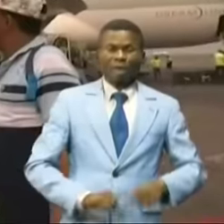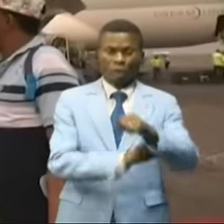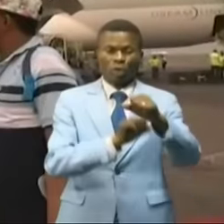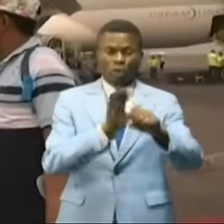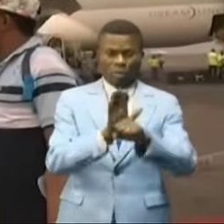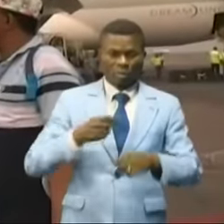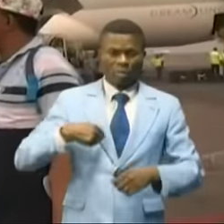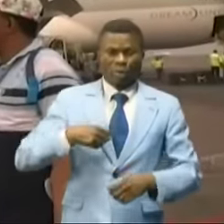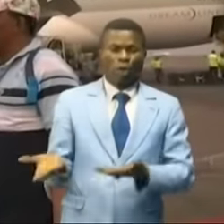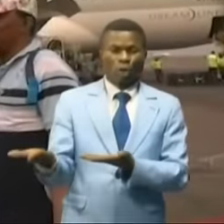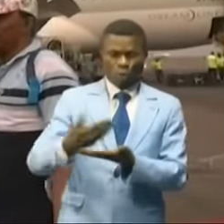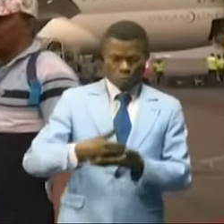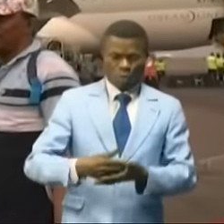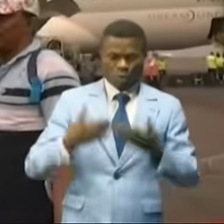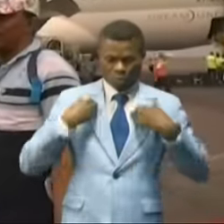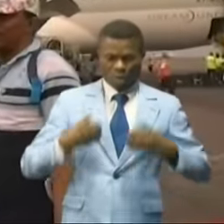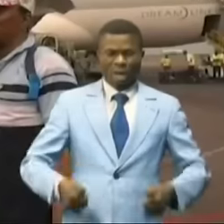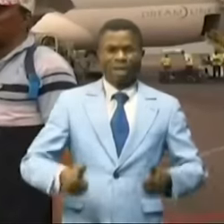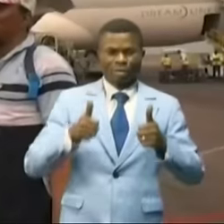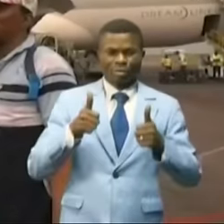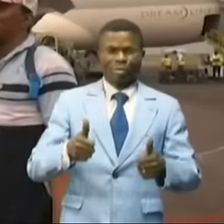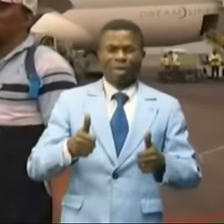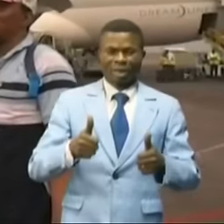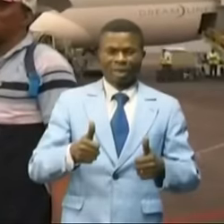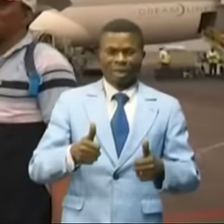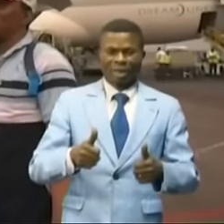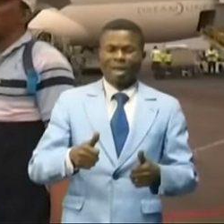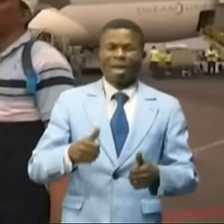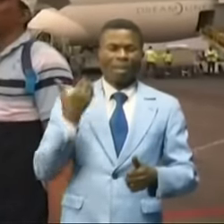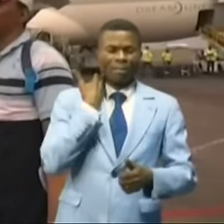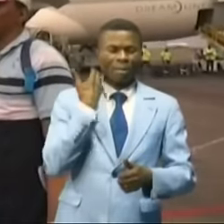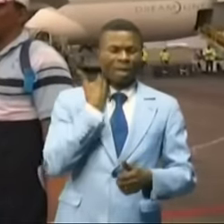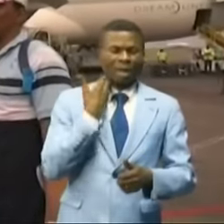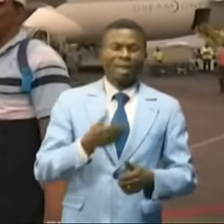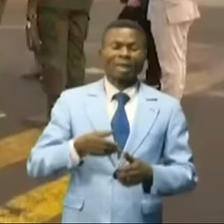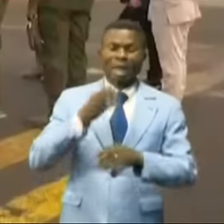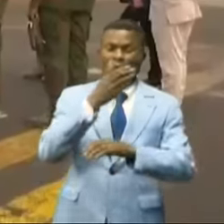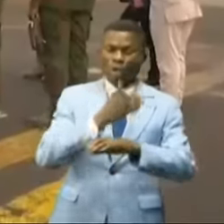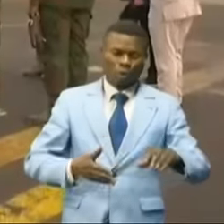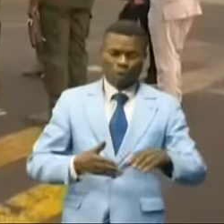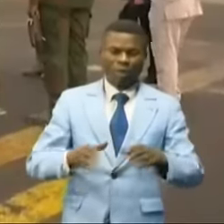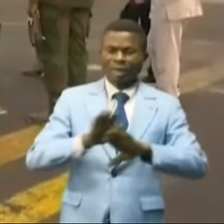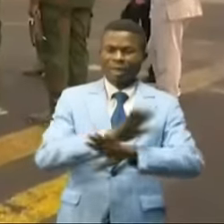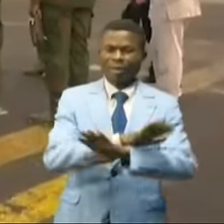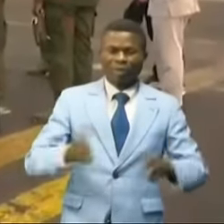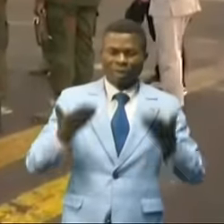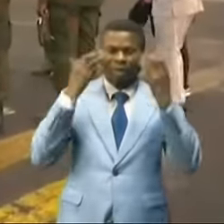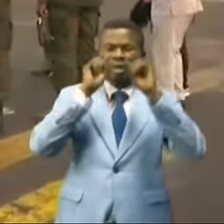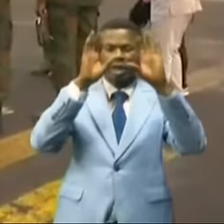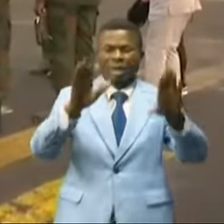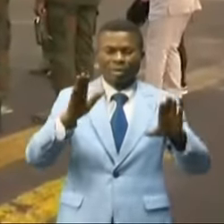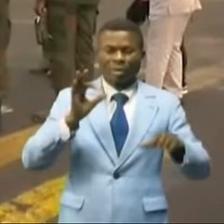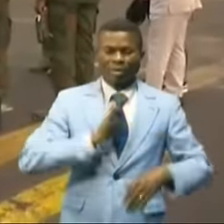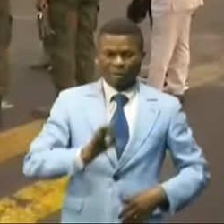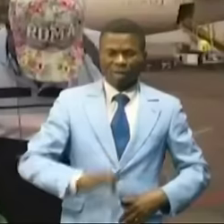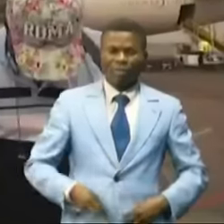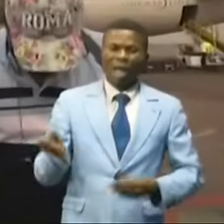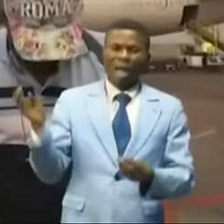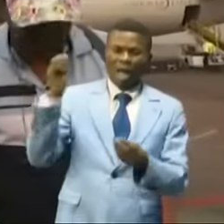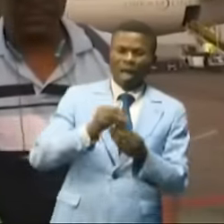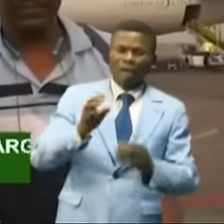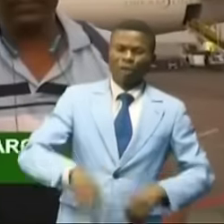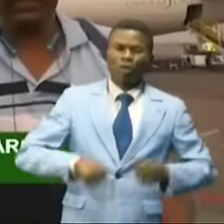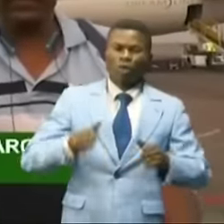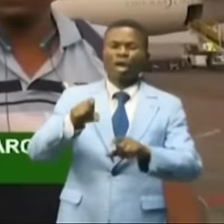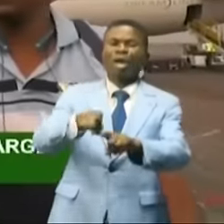Nous rentrons guéris et avons retrouvé notre santé grâce à notre commandant suprême. Que Dieu le bénisse et lui accorde longue vie pour continuer à s'occuper